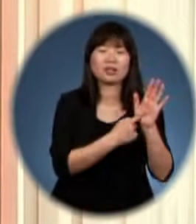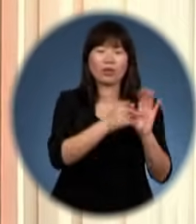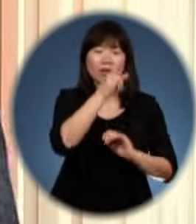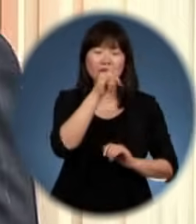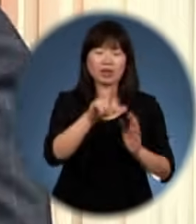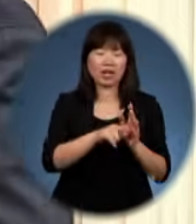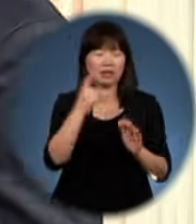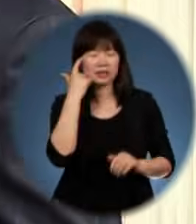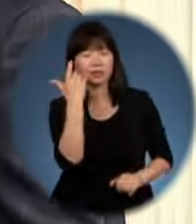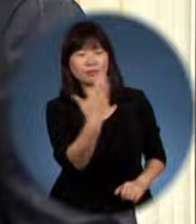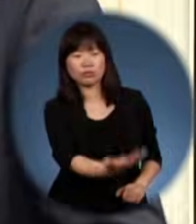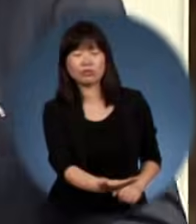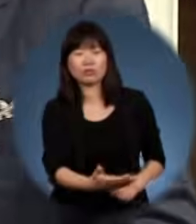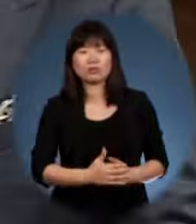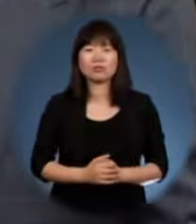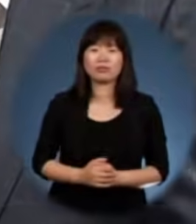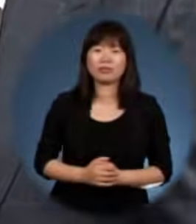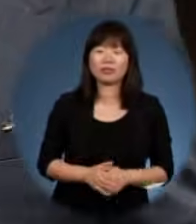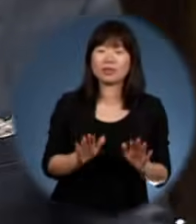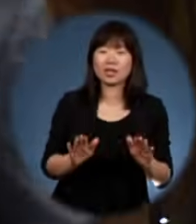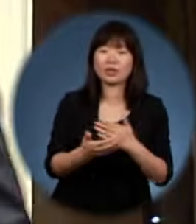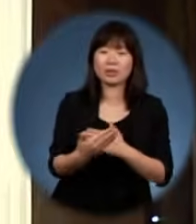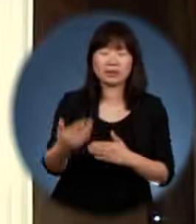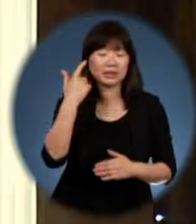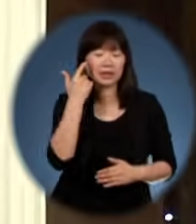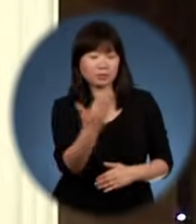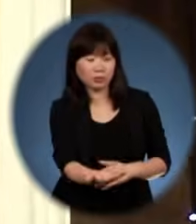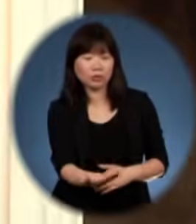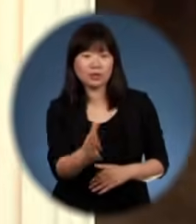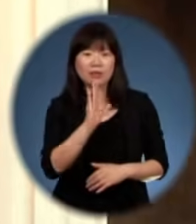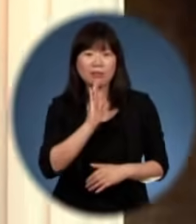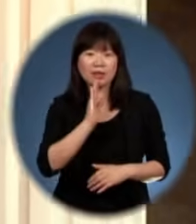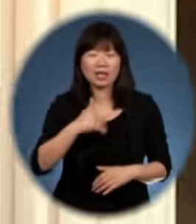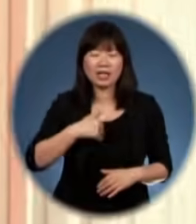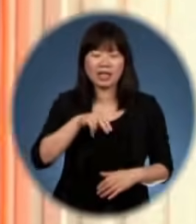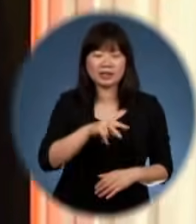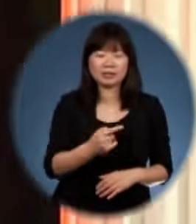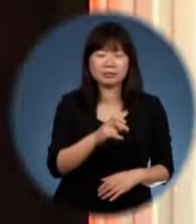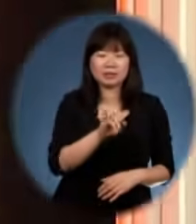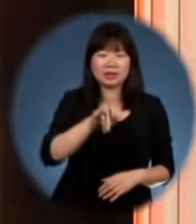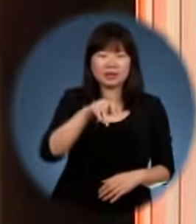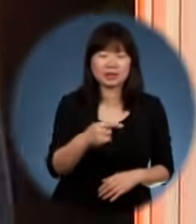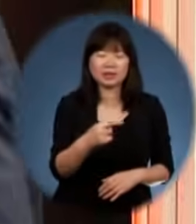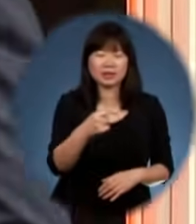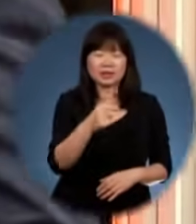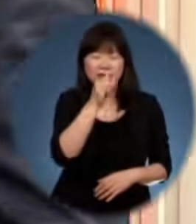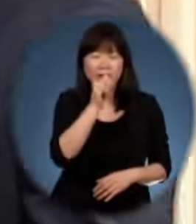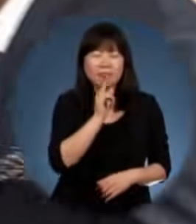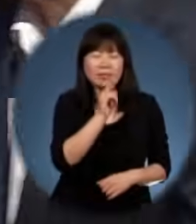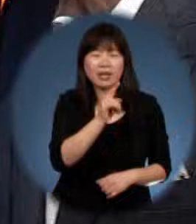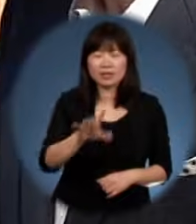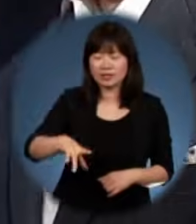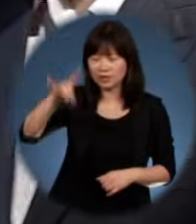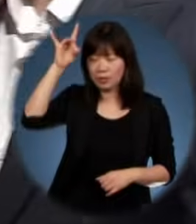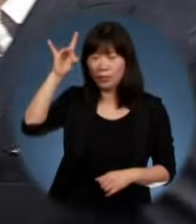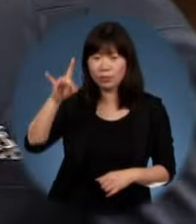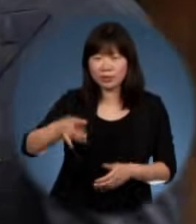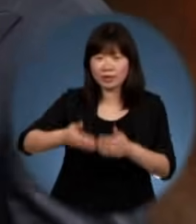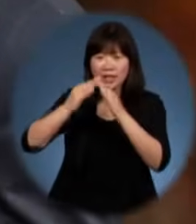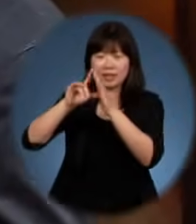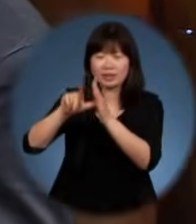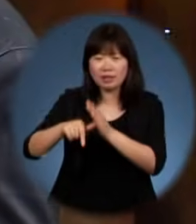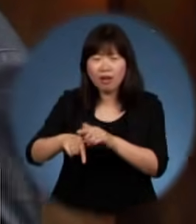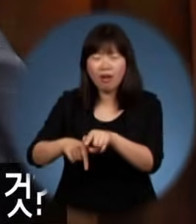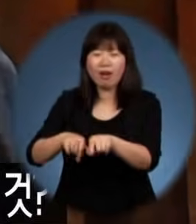질문을 던집니다 자 여러분도 질문 드릴 겁니다 제가 스핑크스 에요 자 처음 생겼을 때는